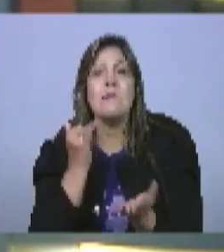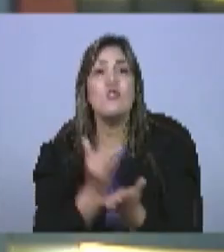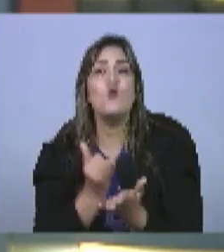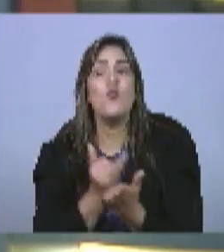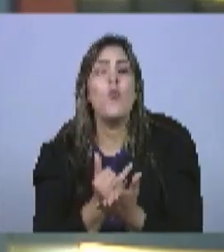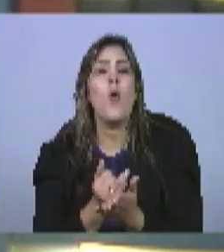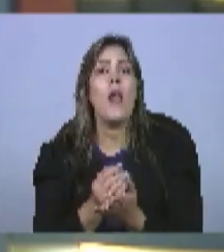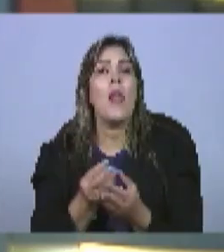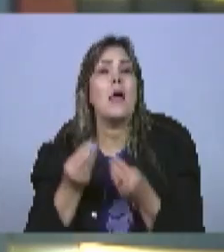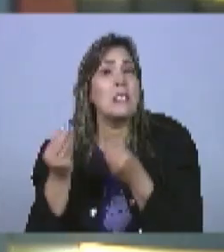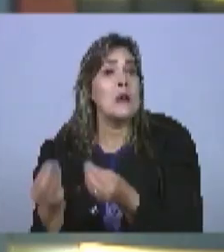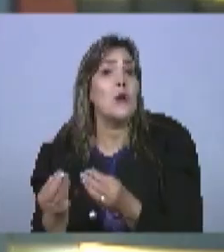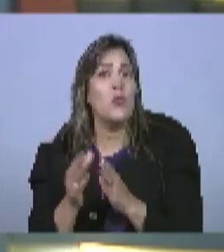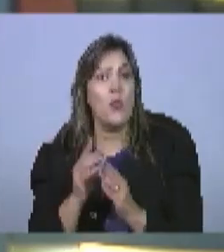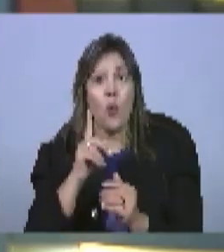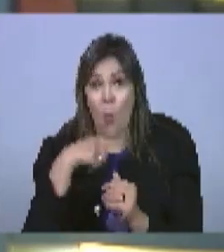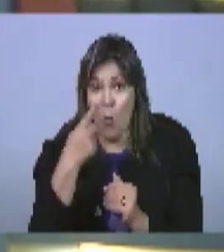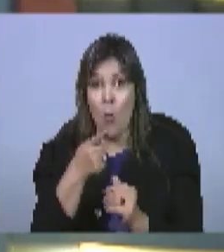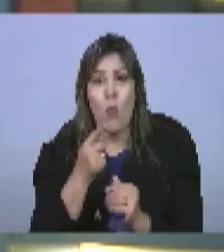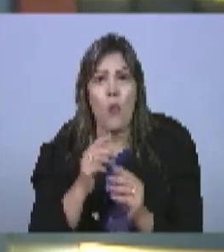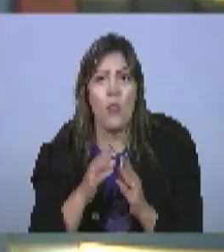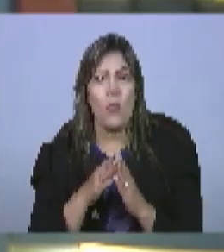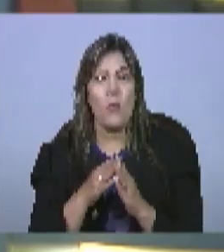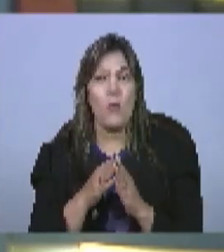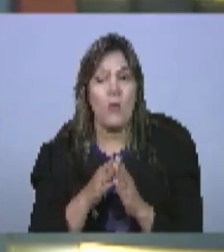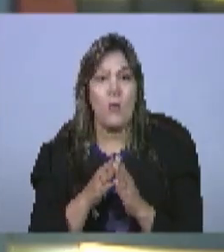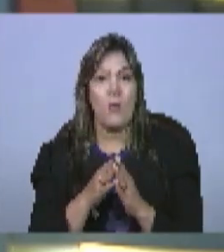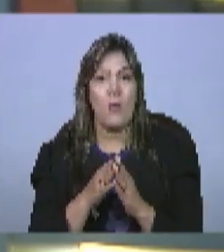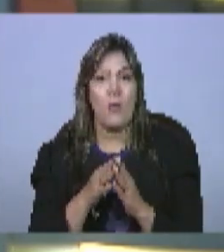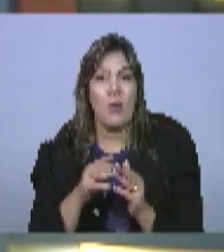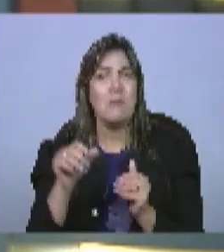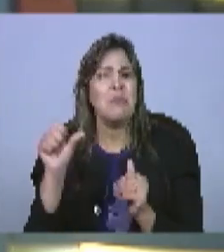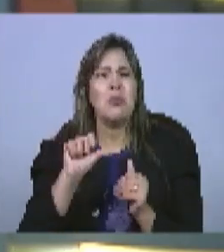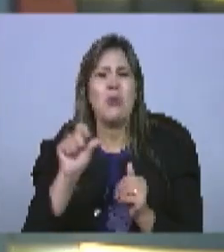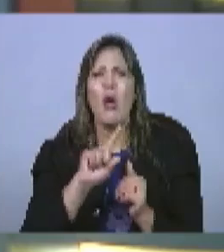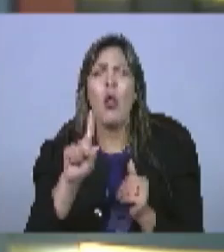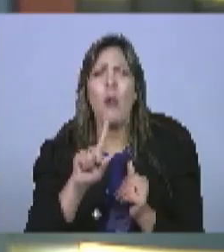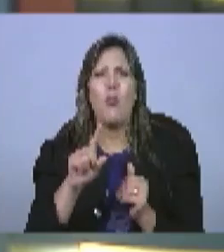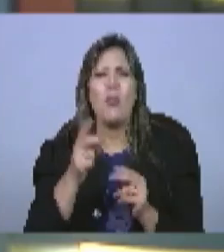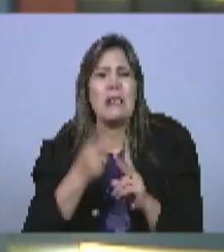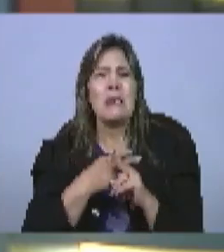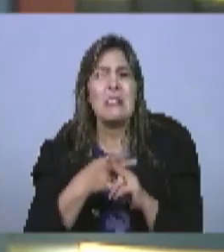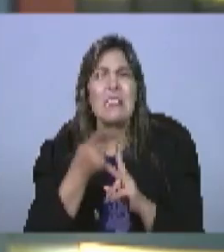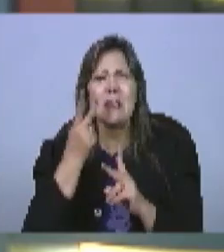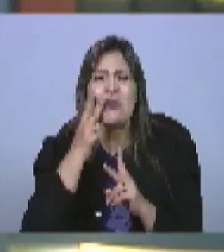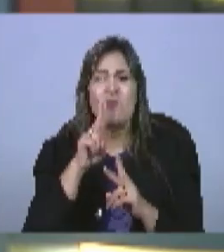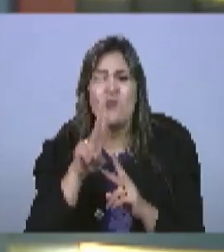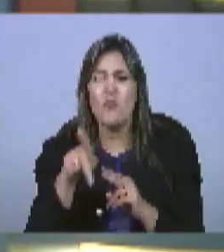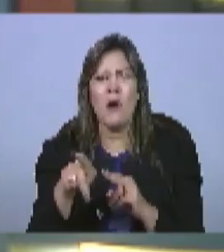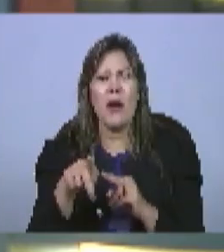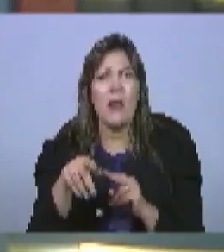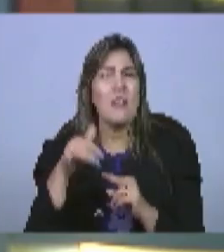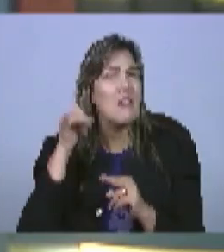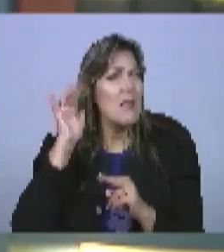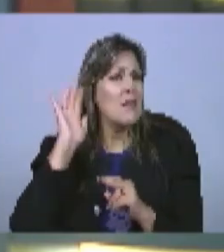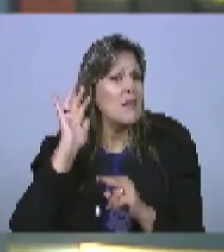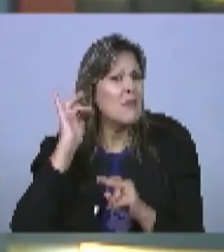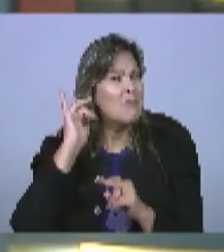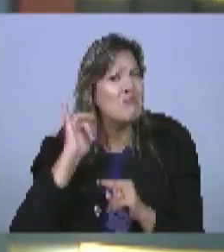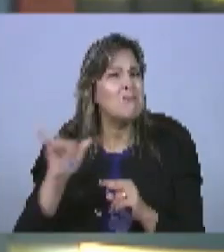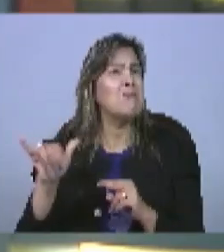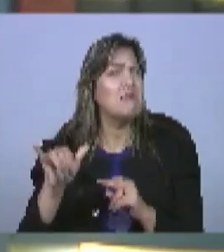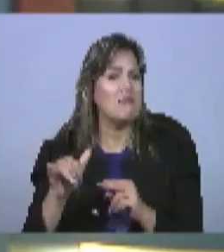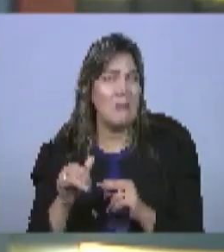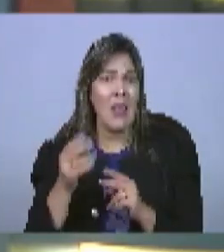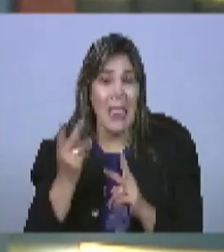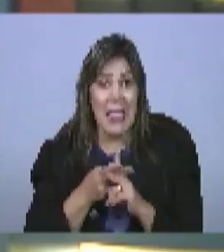بالمسؤوليه واقول له مش مش كويس بالنسبه لك ان الناس تصفك ان انت مستهتر انت لازم تكون